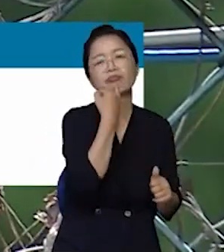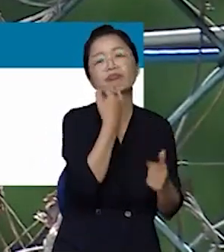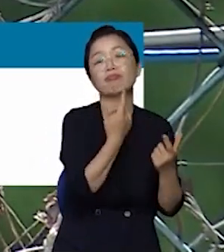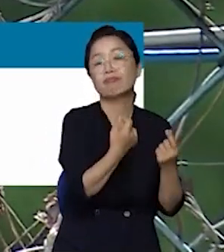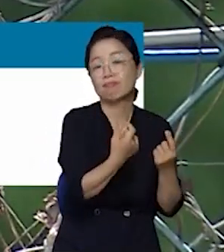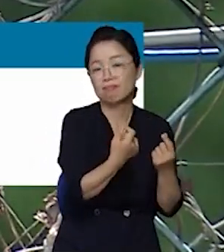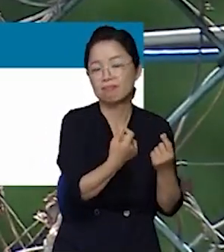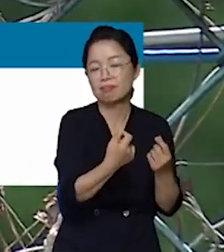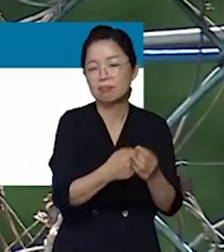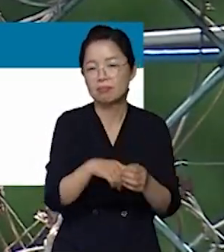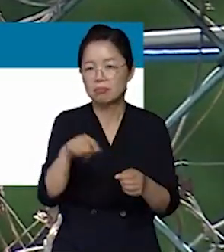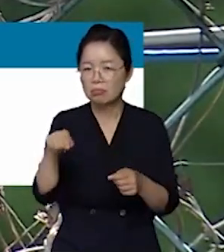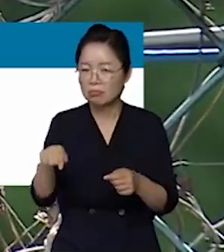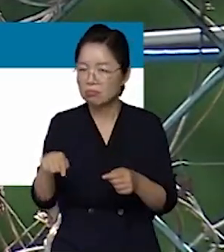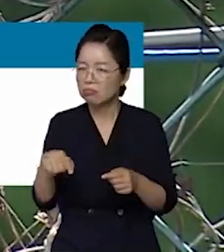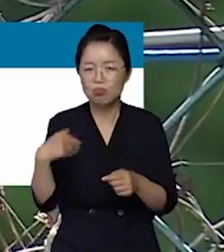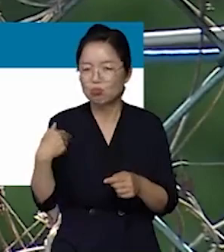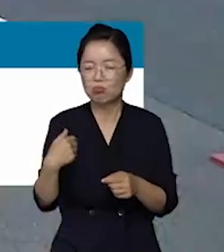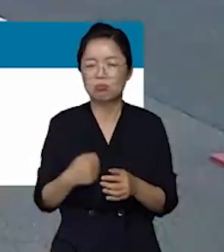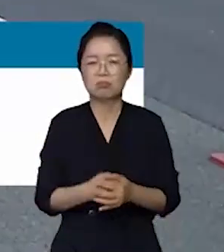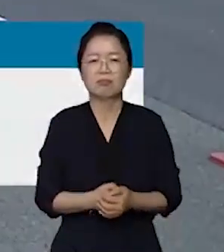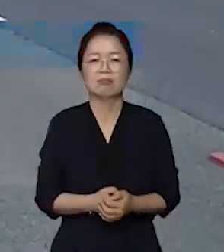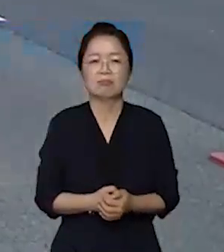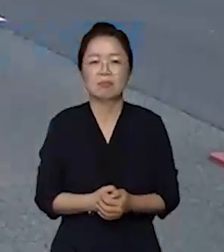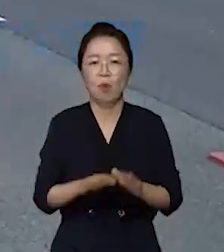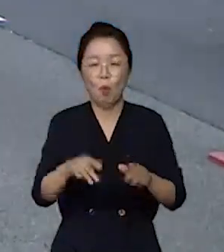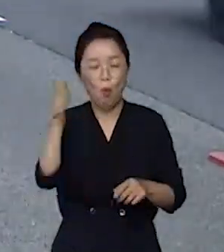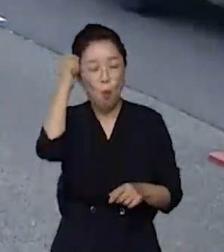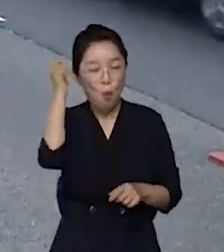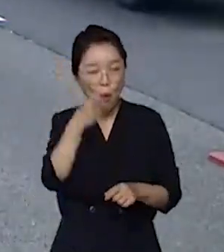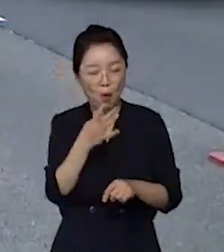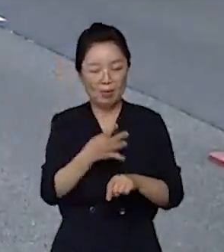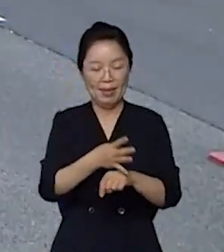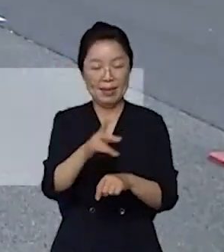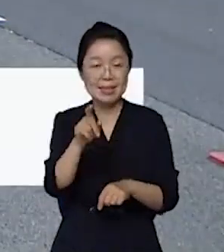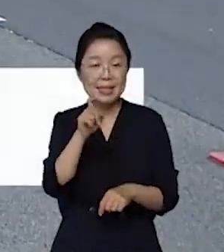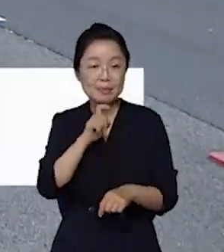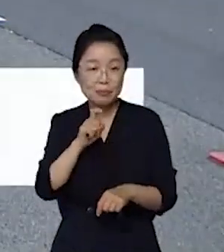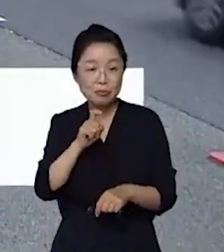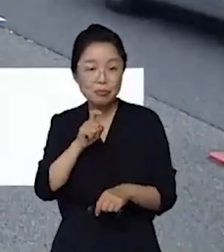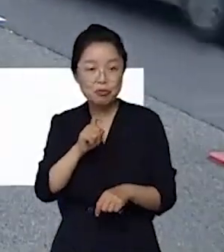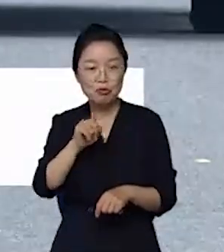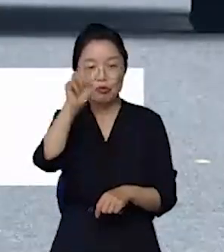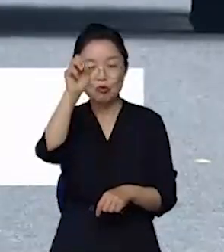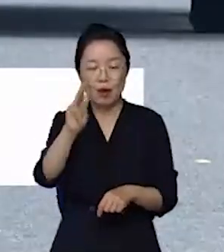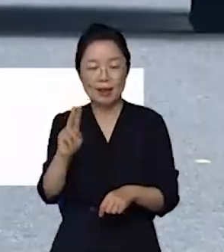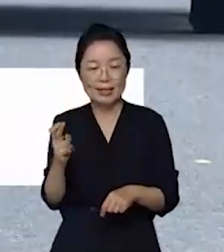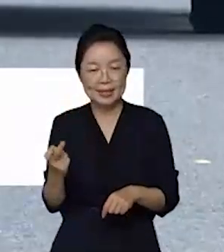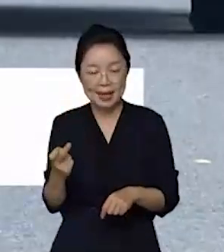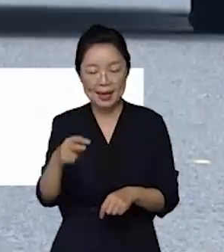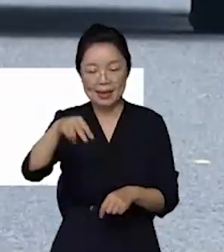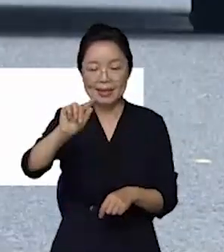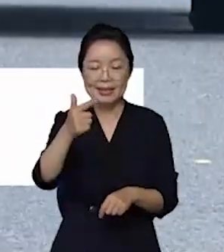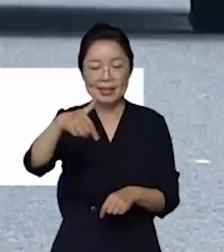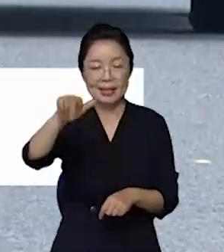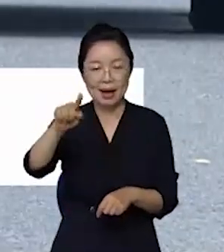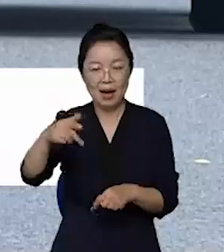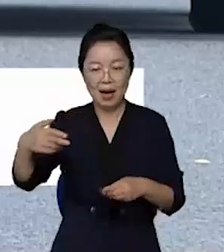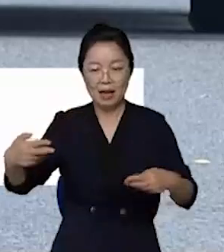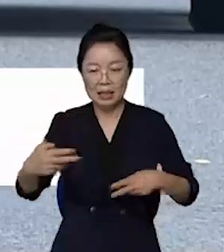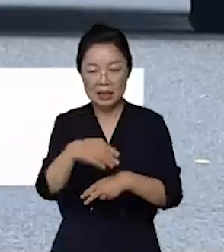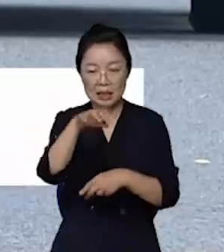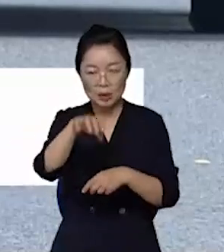oo 풍성 오늘 새벽 4시 10분쯤 광주 광산구 신가동 의한 도로에서